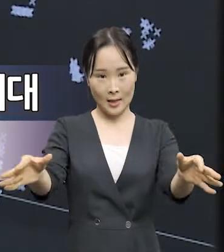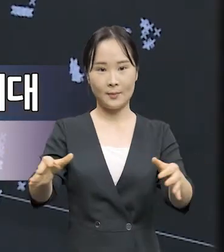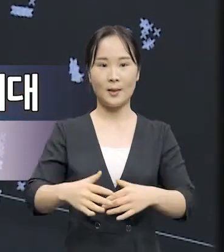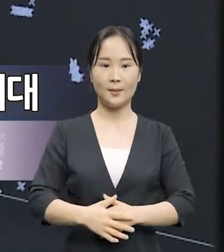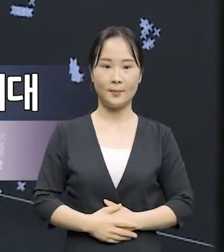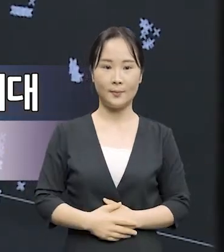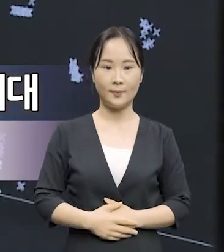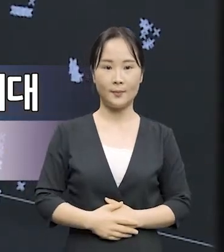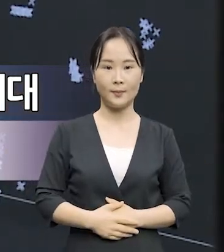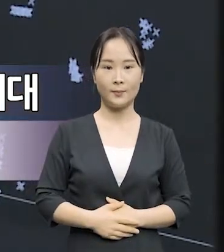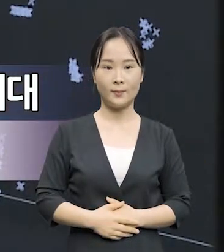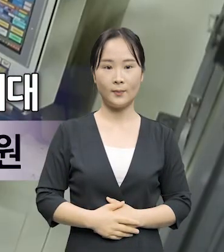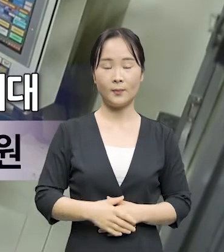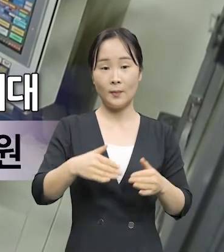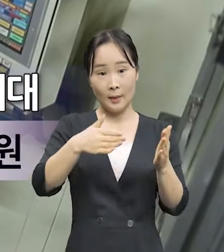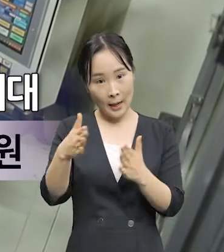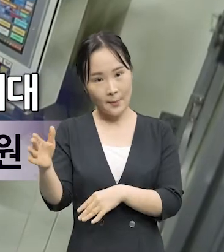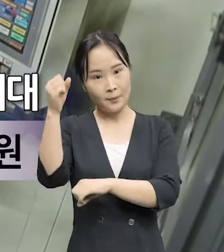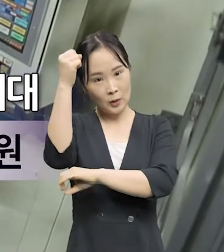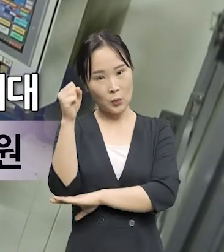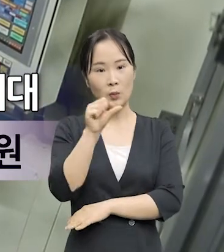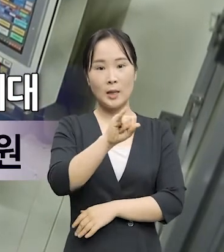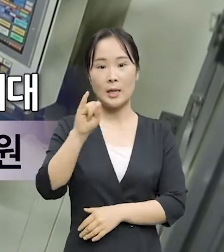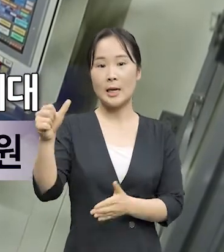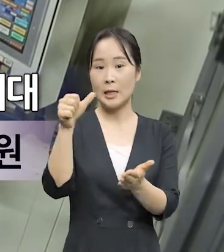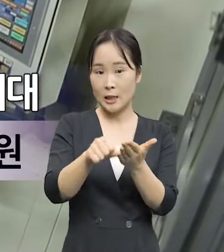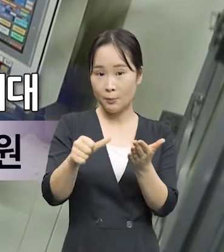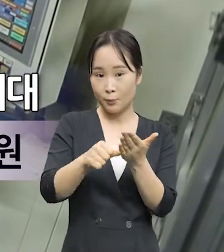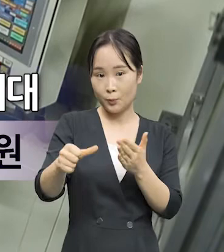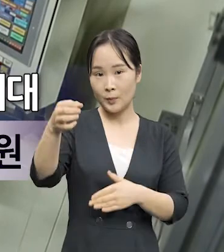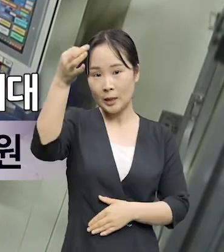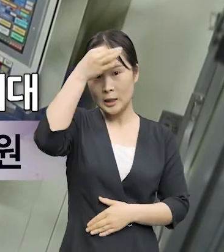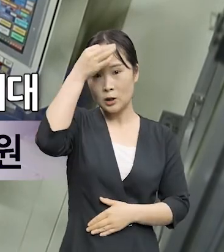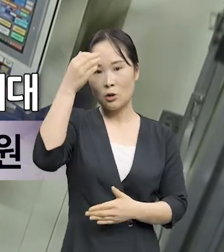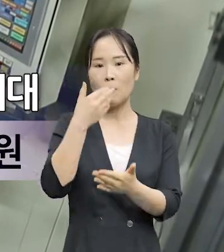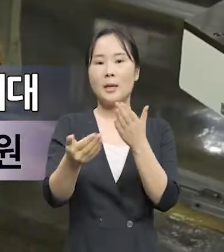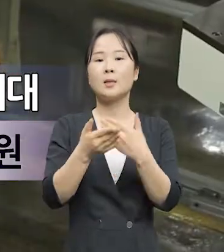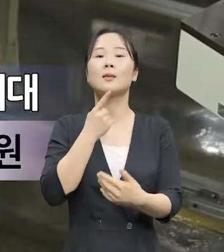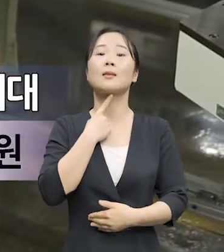23억 원을 지원합니다. 또 기존 인공지능 제품의